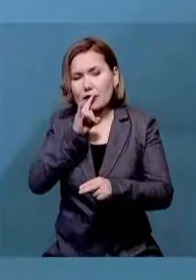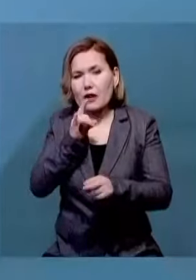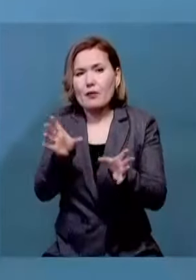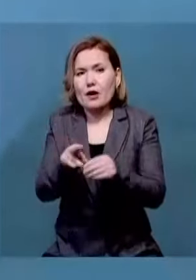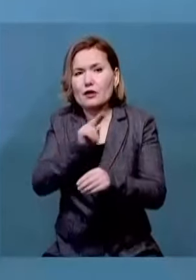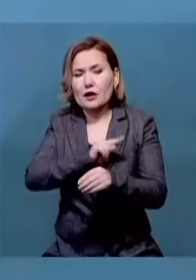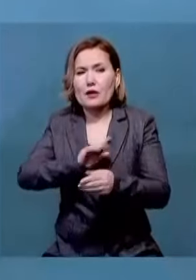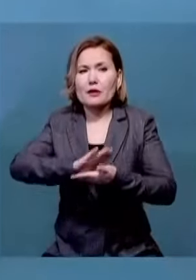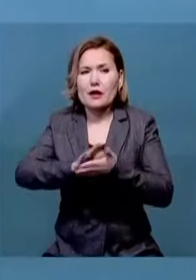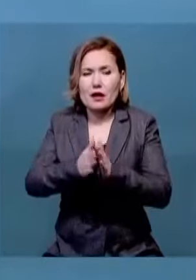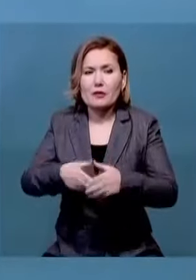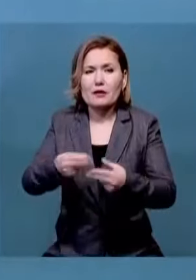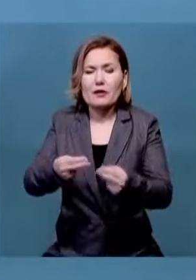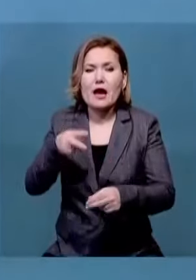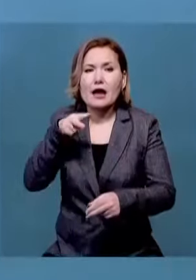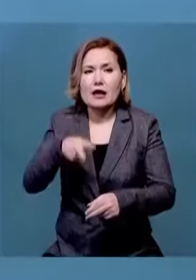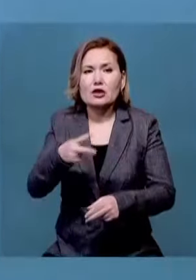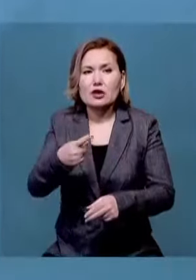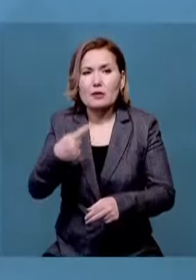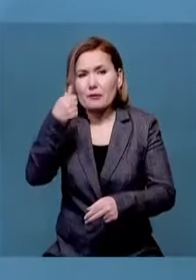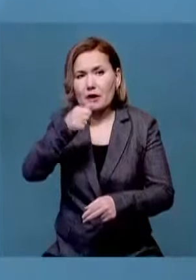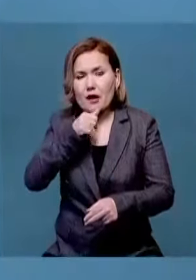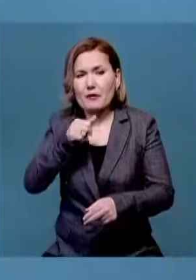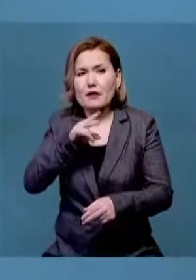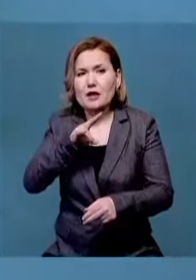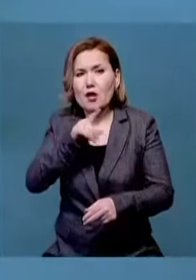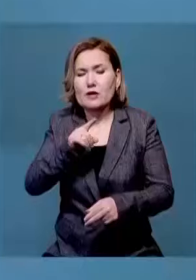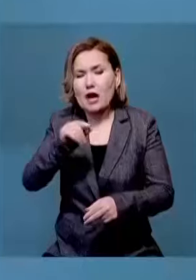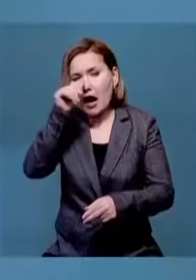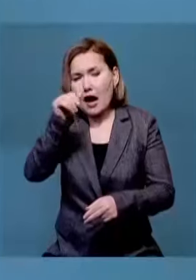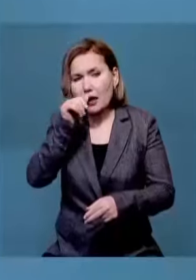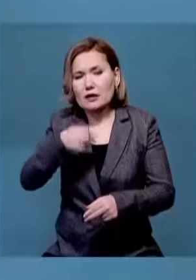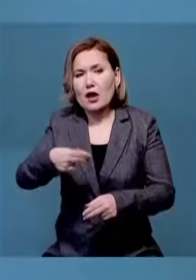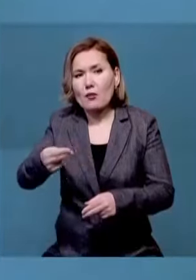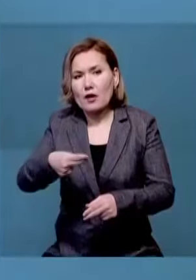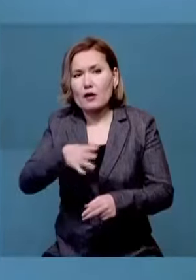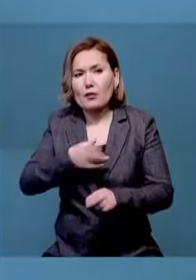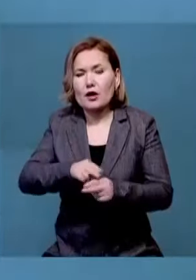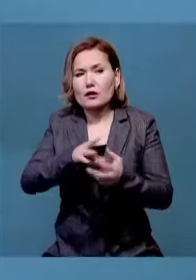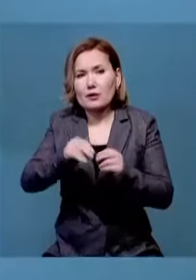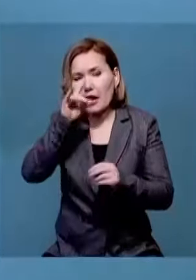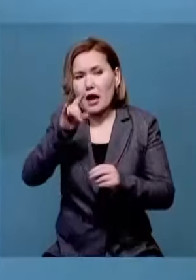Екі жақты келісімге 2021 жылдың наурыз айында қол қойылды. Италияның трансұлттық